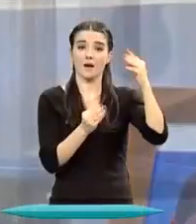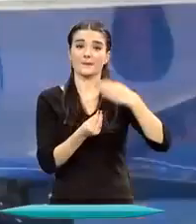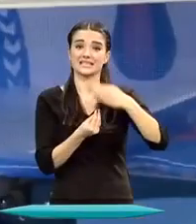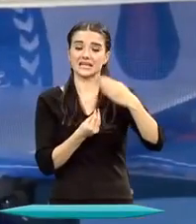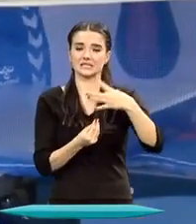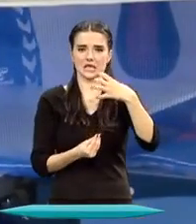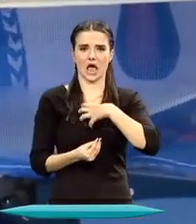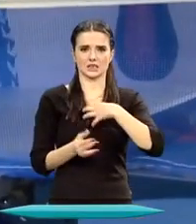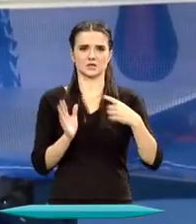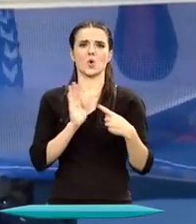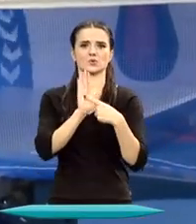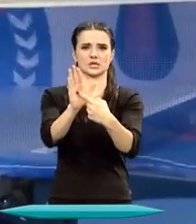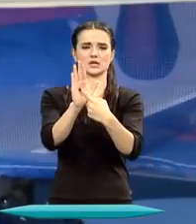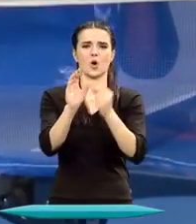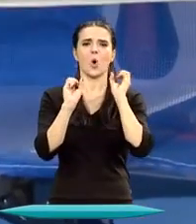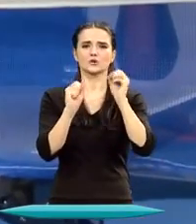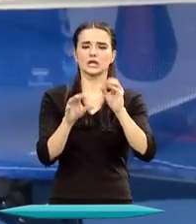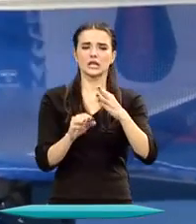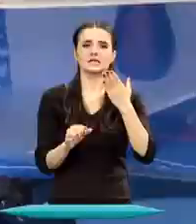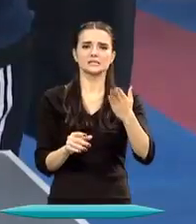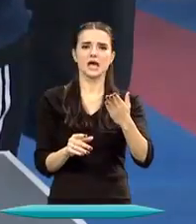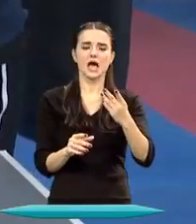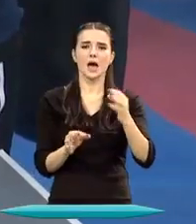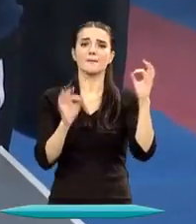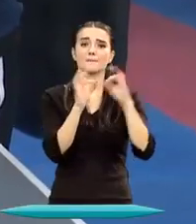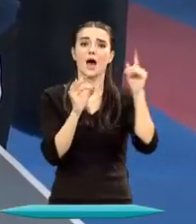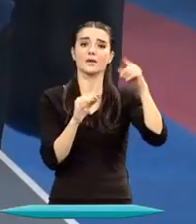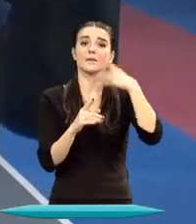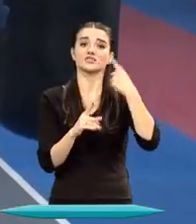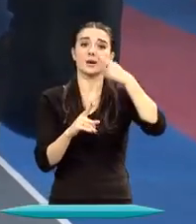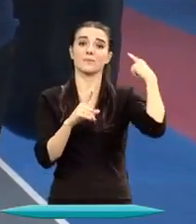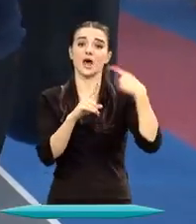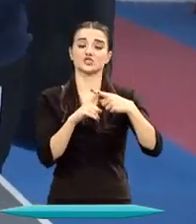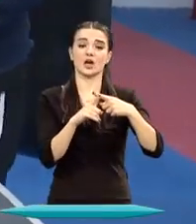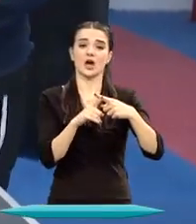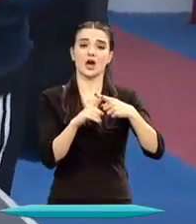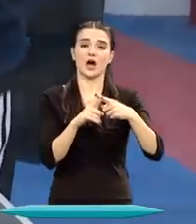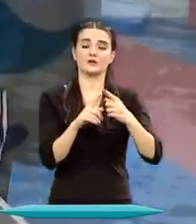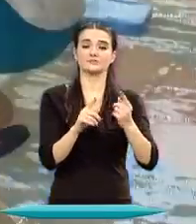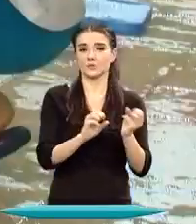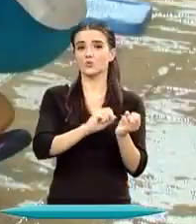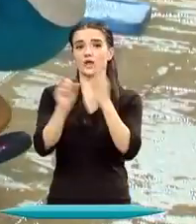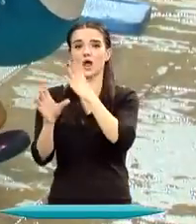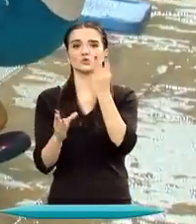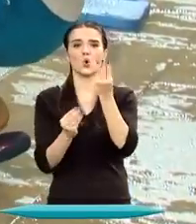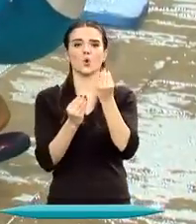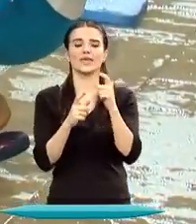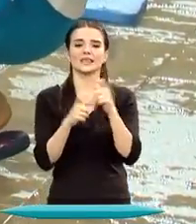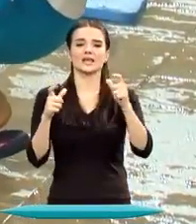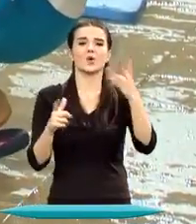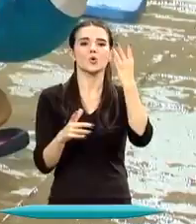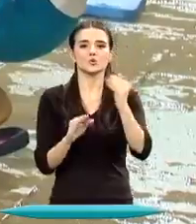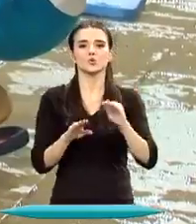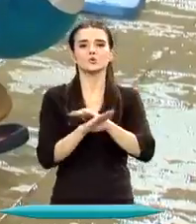Baha masa tenisinde kendisini ispatlar. Hocaları ise Baha'yı bir başka spor branşına yönlendirirler.